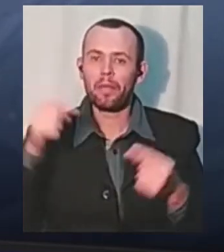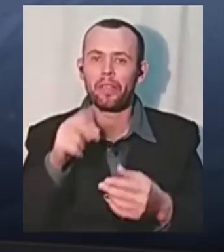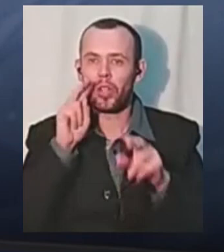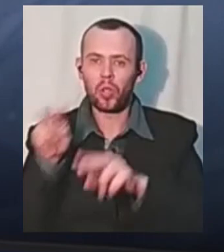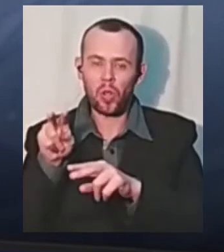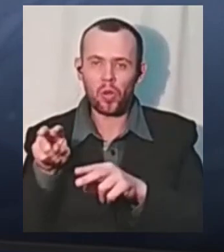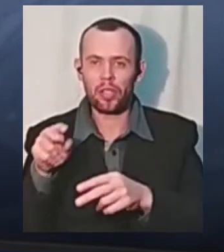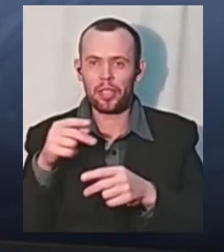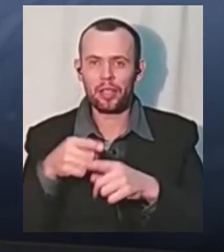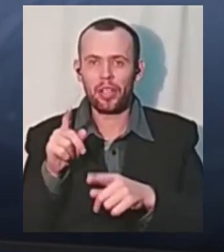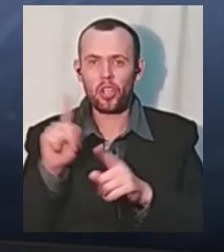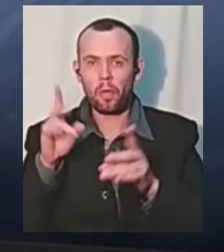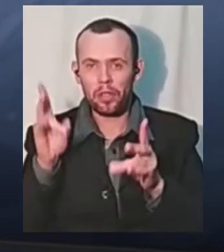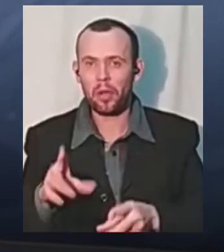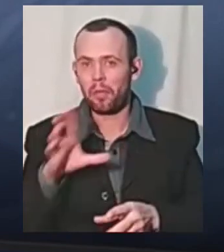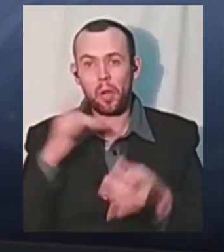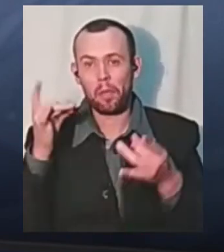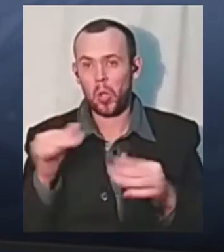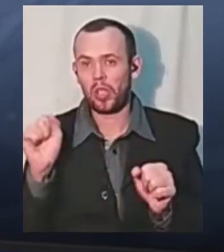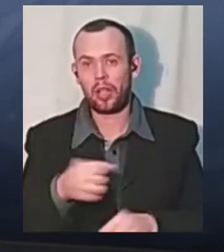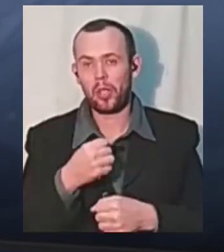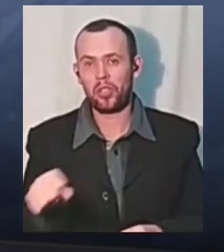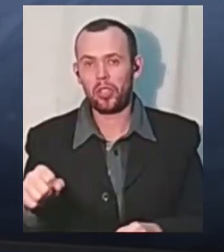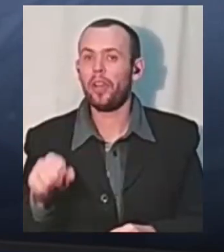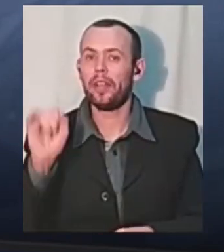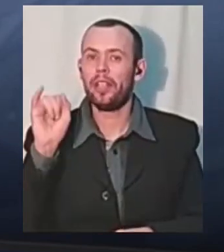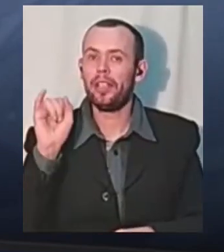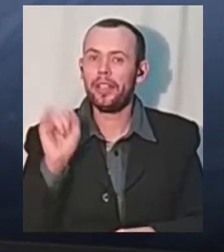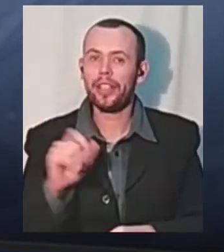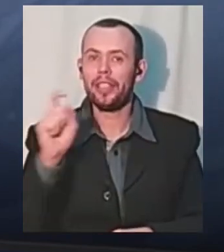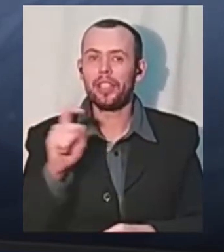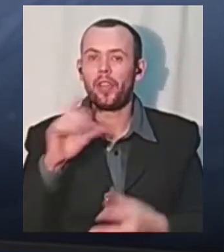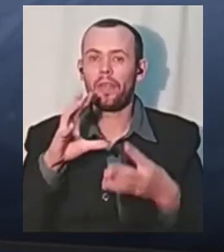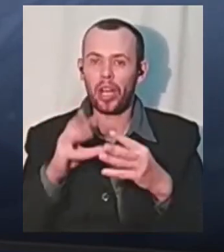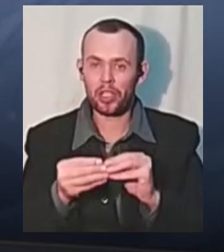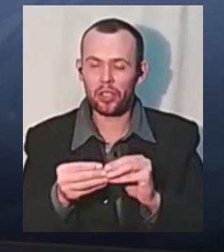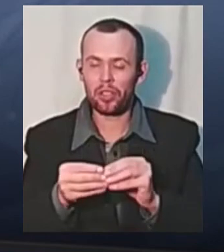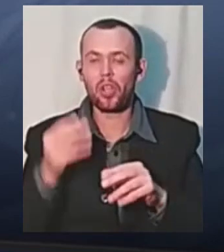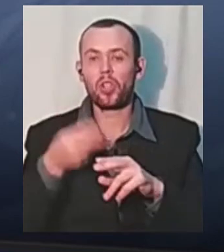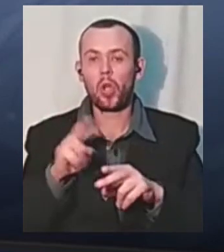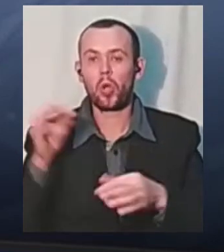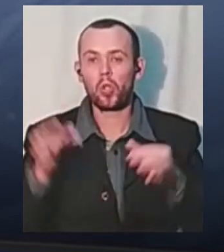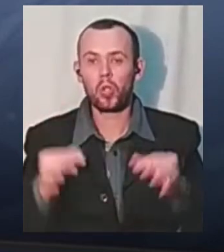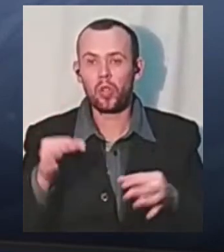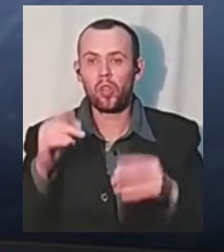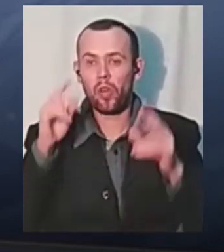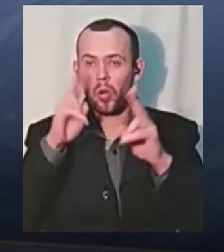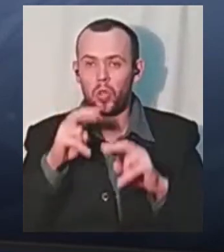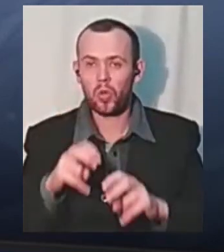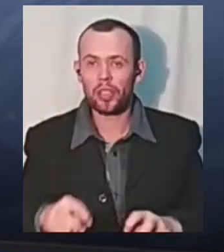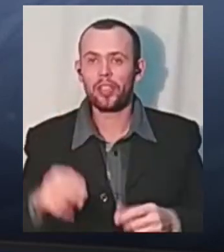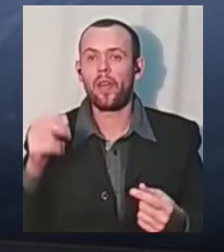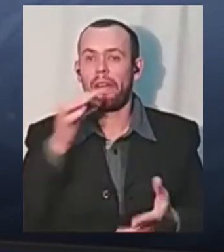об'єктами, щоб вони не постраждали, було просто неможливо. І в результаті цього судового розгляду